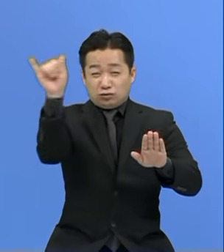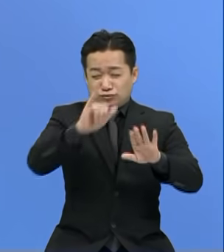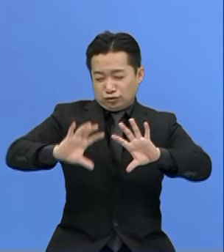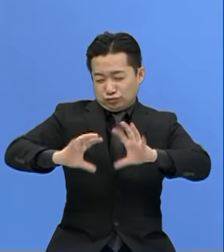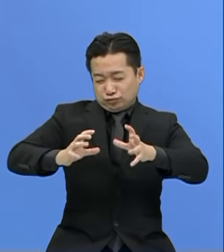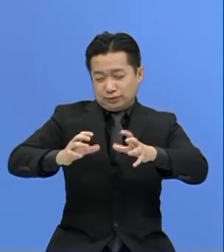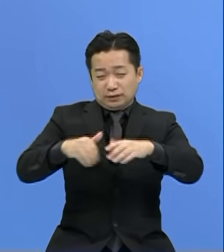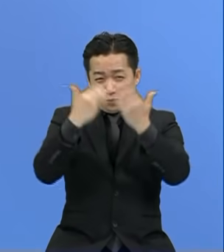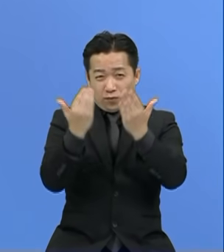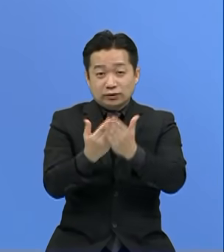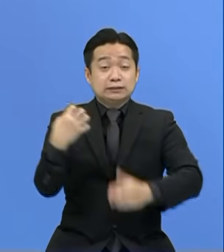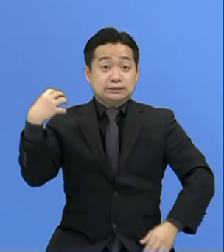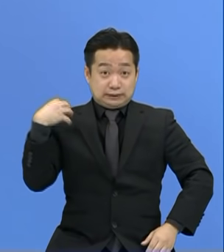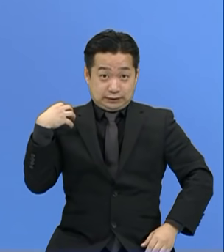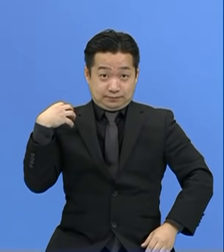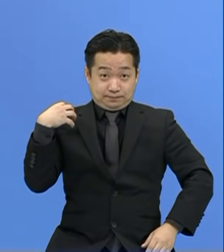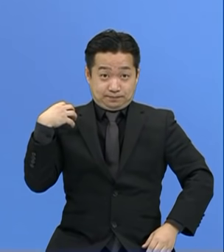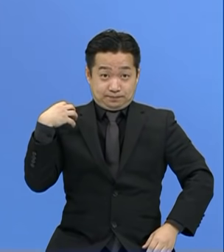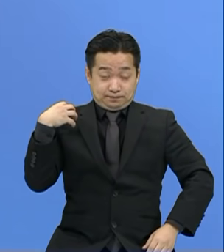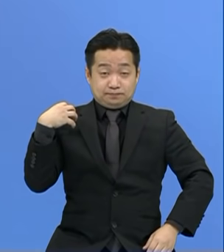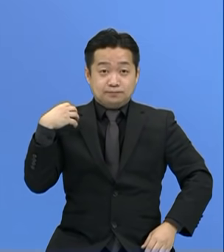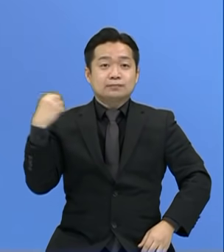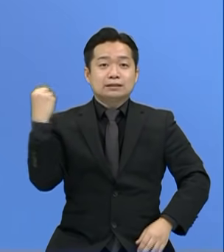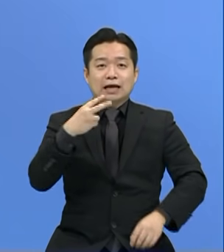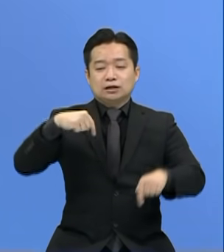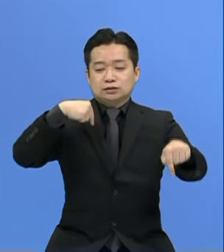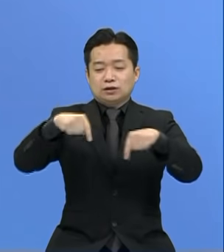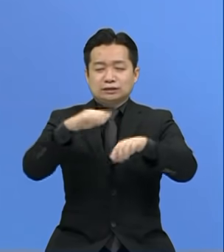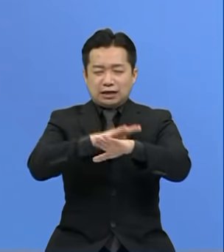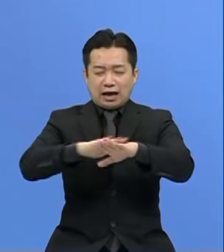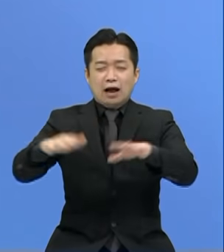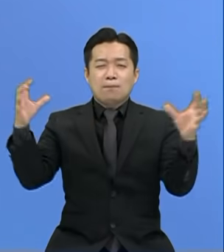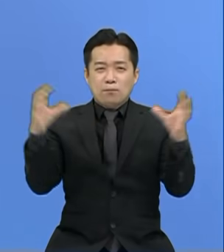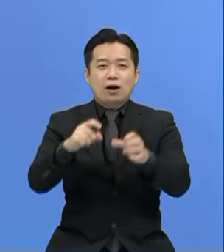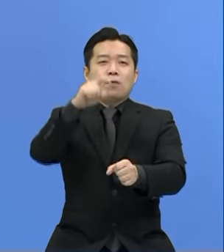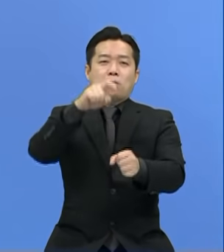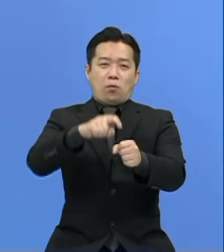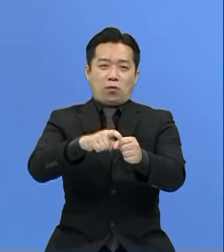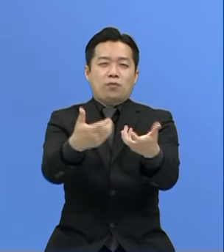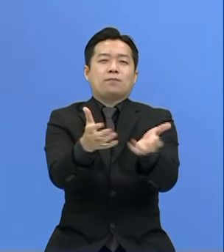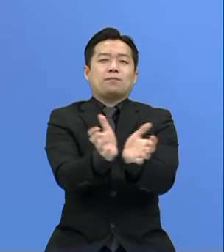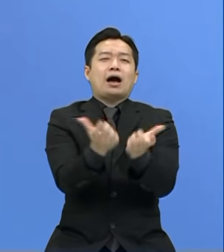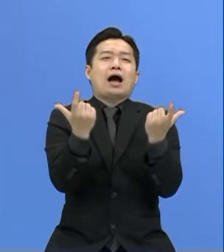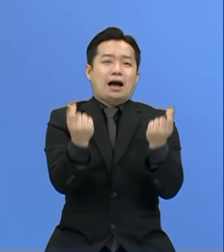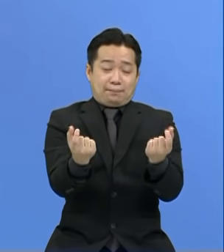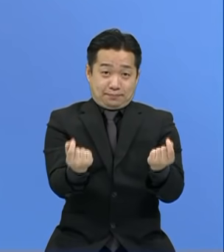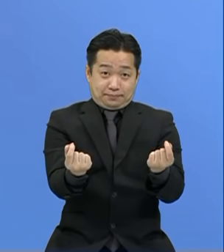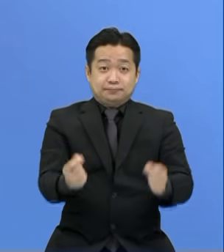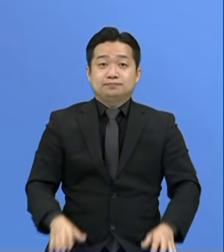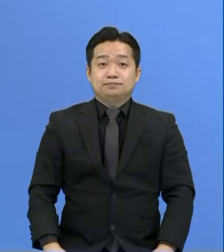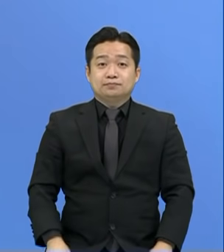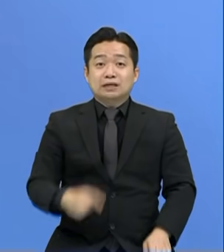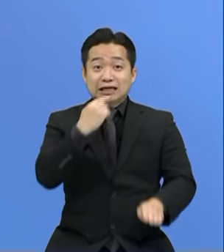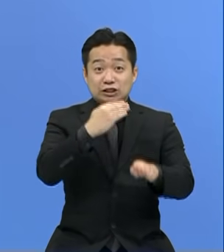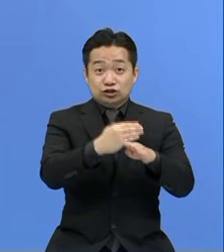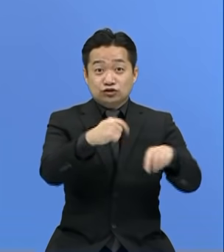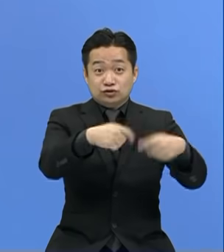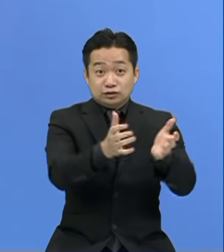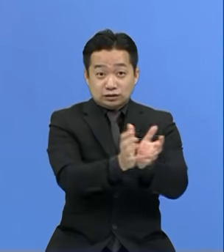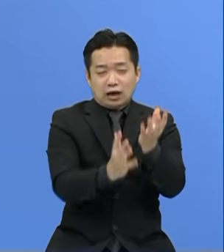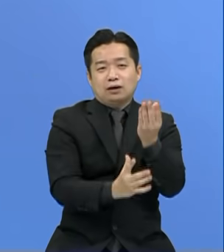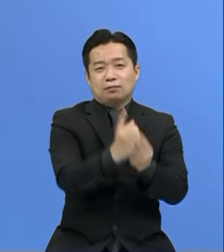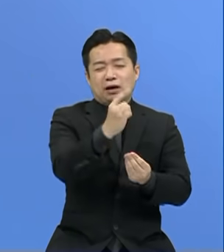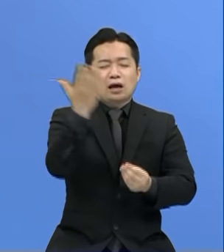사기 민주정부를 다시 만든다는 그 목표에 모인 팀원들입니다. 네, 원팀은 우리 더불어민주당의 전통이고